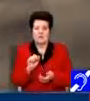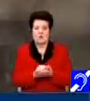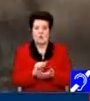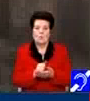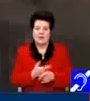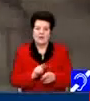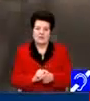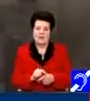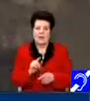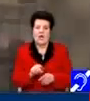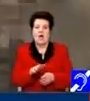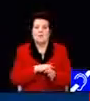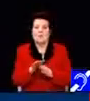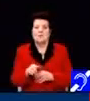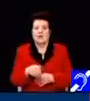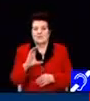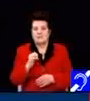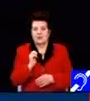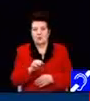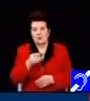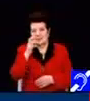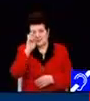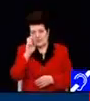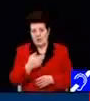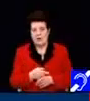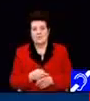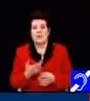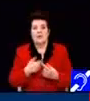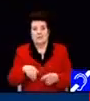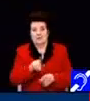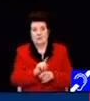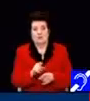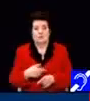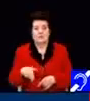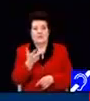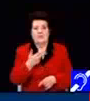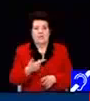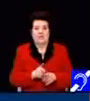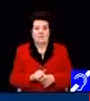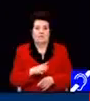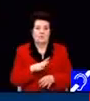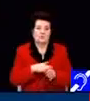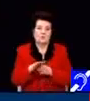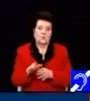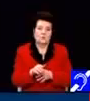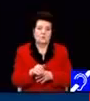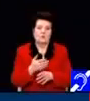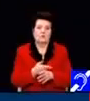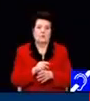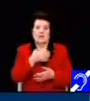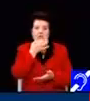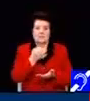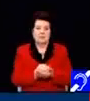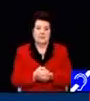documentelor de bază promovate în Sfatul Țării. Acești trei frați, care toți au fost în Sfatul Țării, cu diferite misiuni. Deci dacă Dumitru a fost